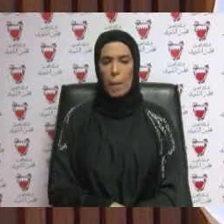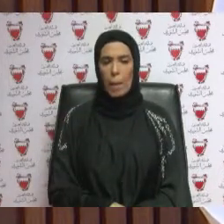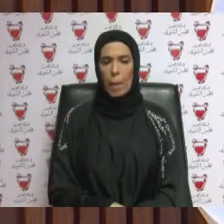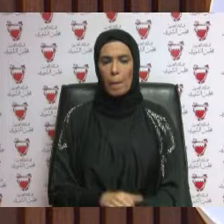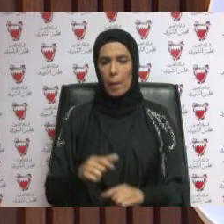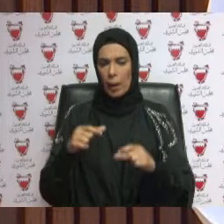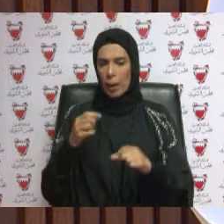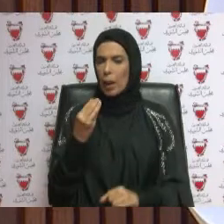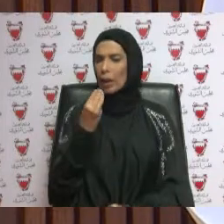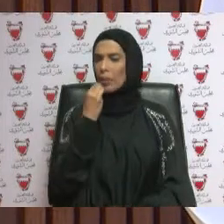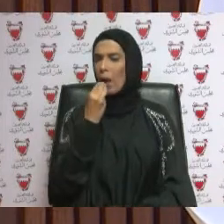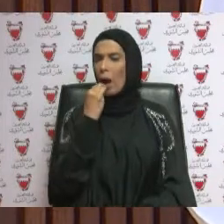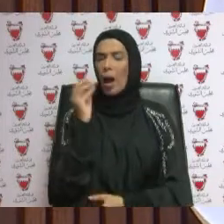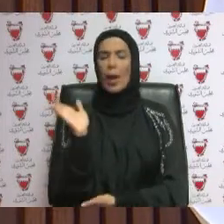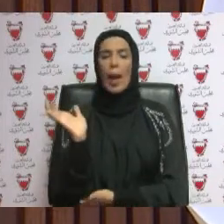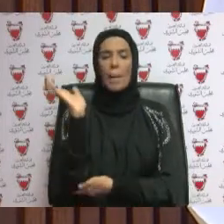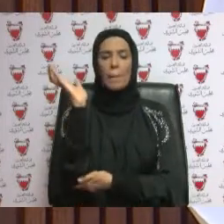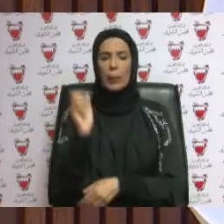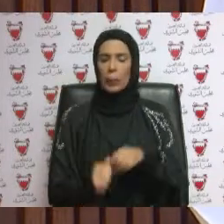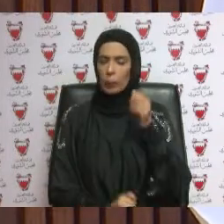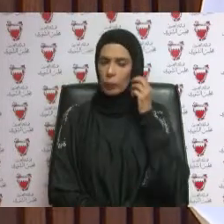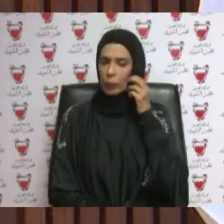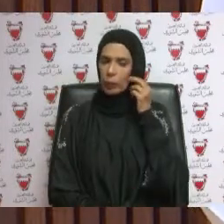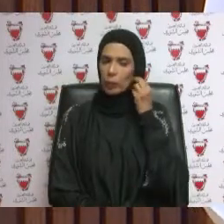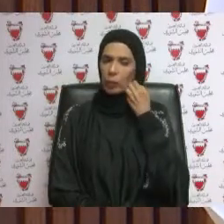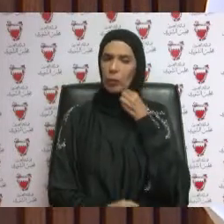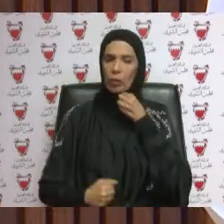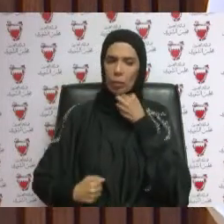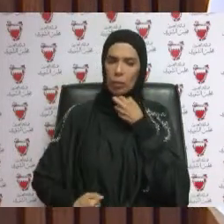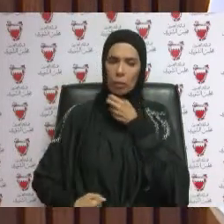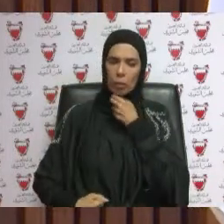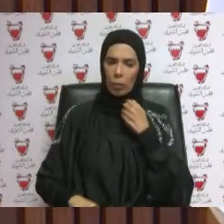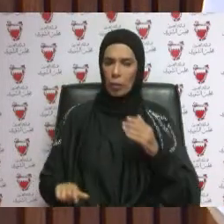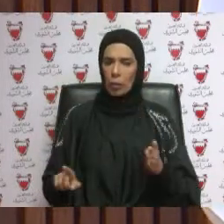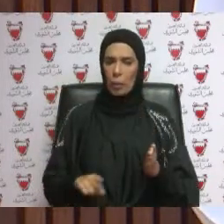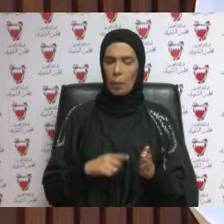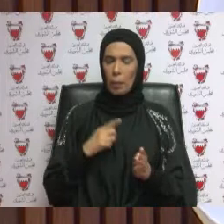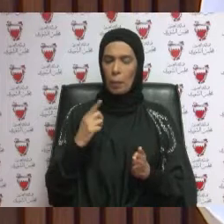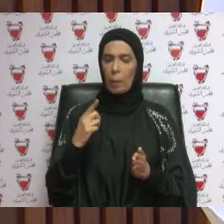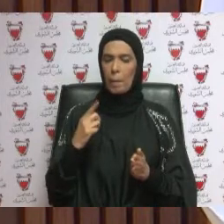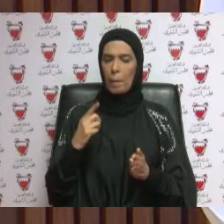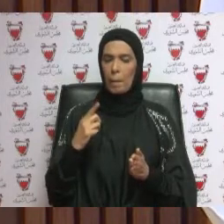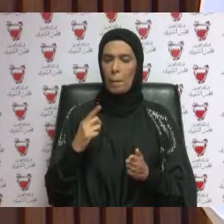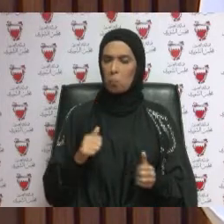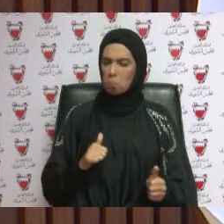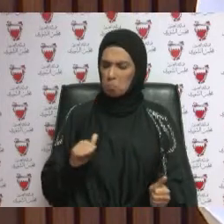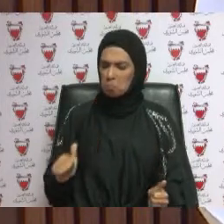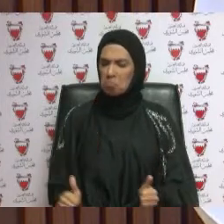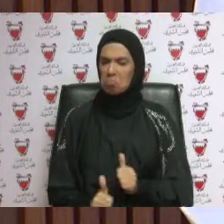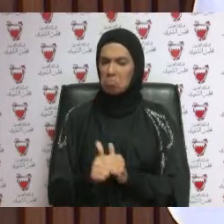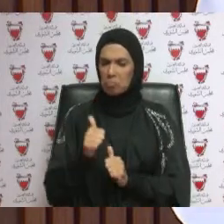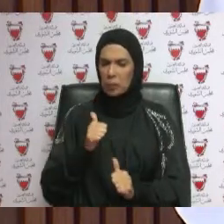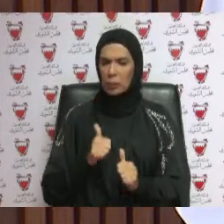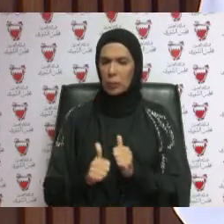الأمن الغذائي. مع الرئيس، البحرين كانت سباقة في هذا الشأن. خلال السبعينات